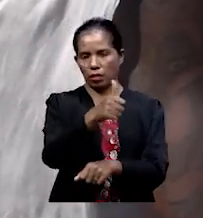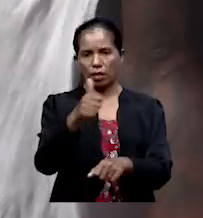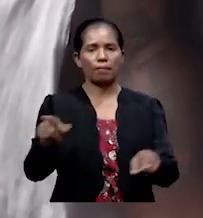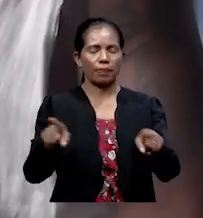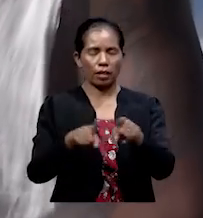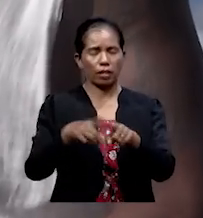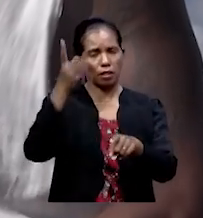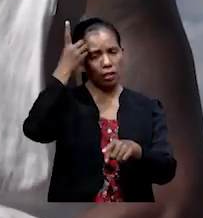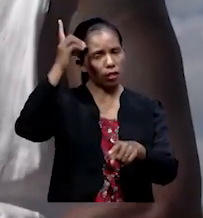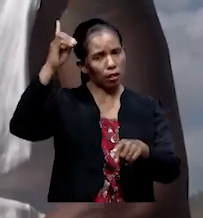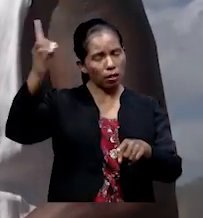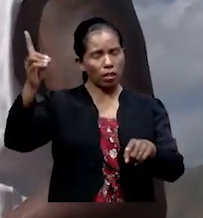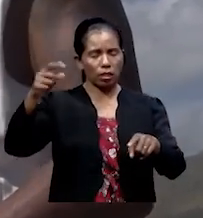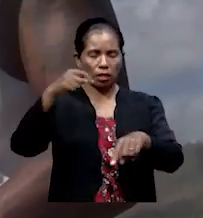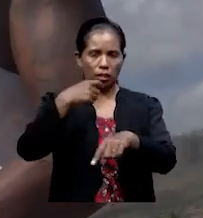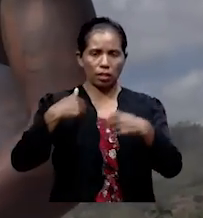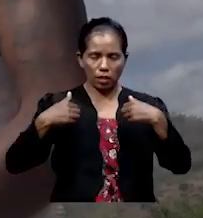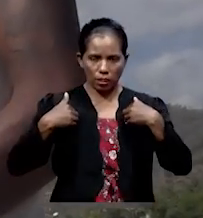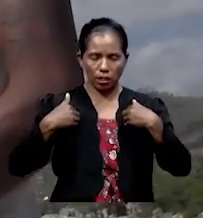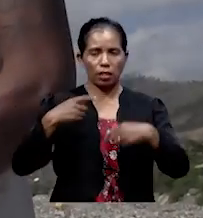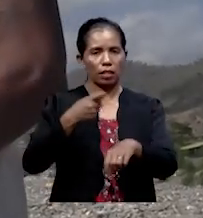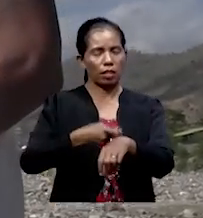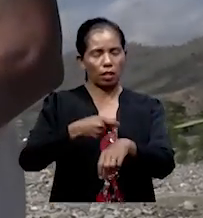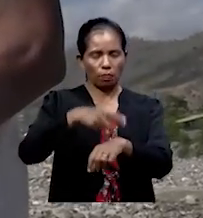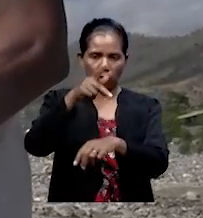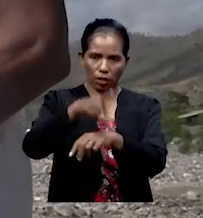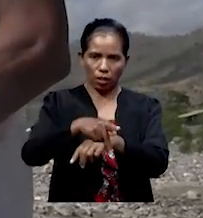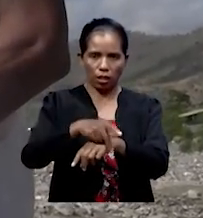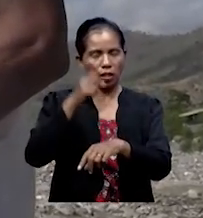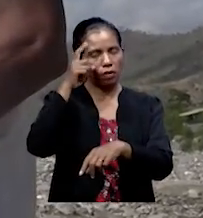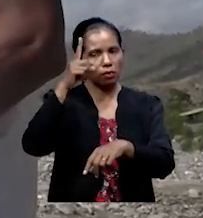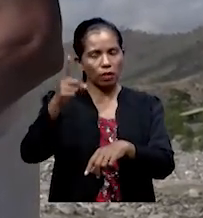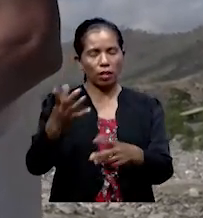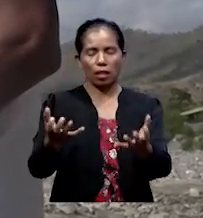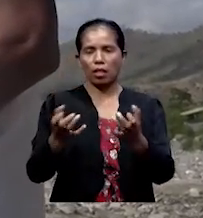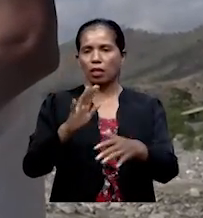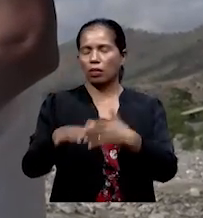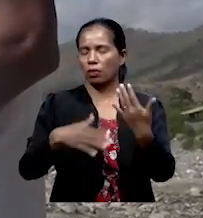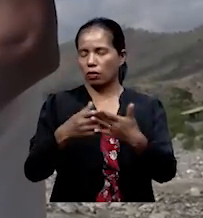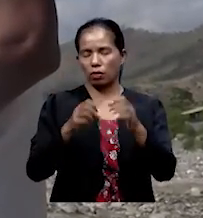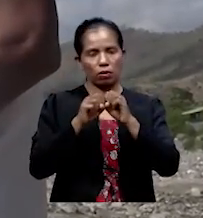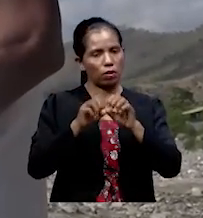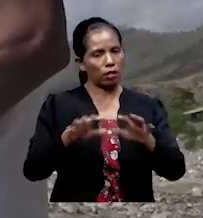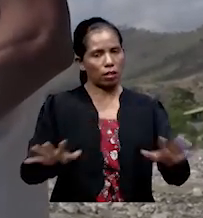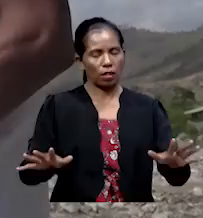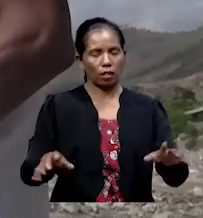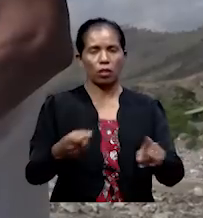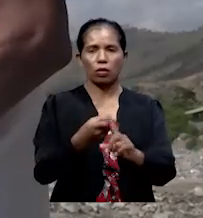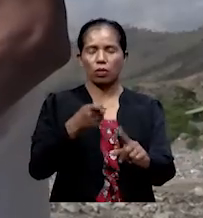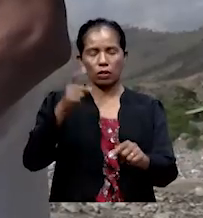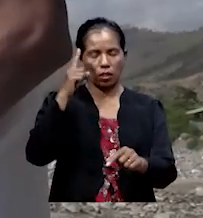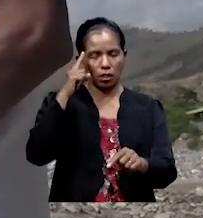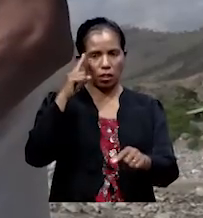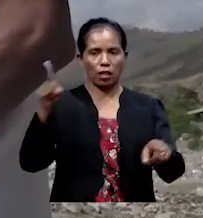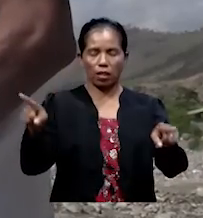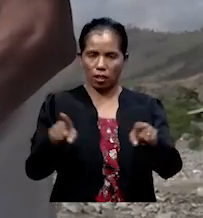mehi ida nebe musu he tempu kalang. Banjir hak fodak. Hakarak sirane hotu lakong neneik husi hanoing,